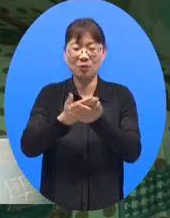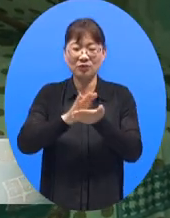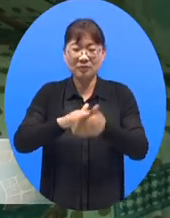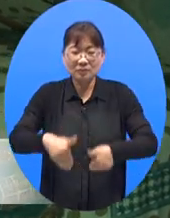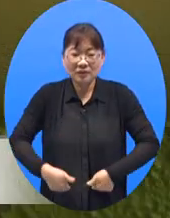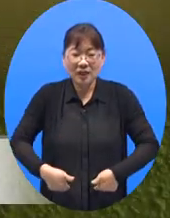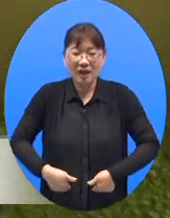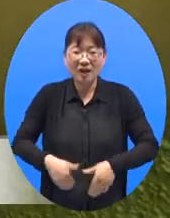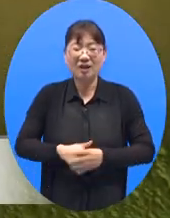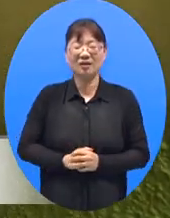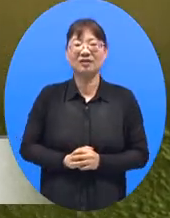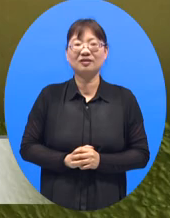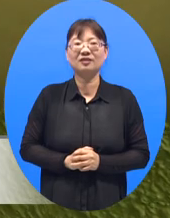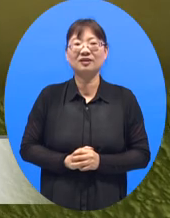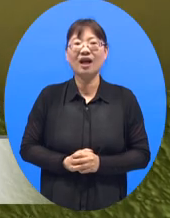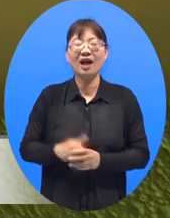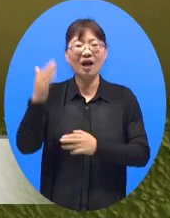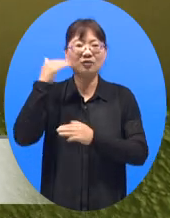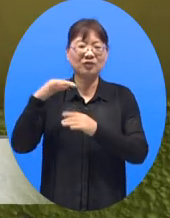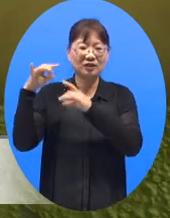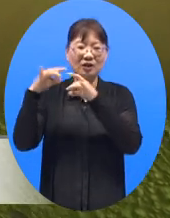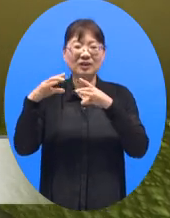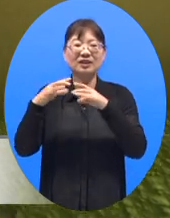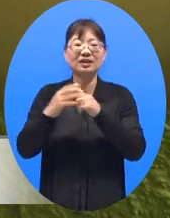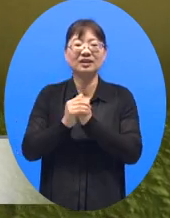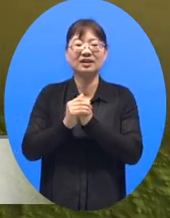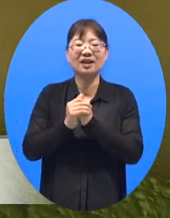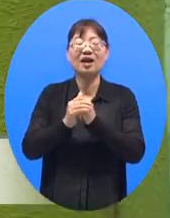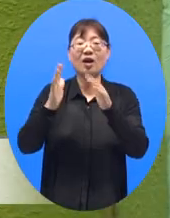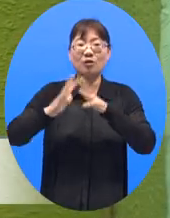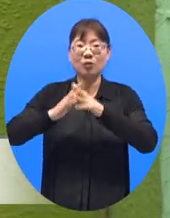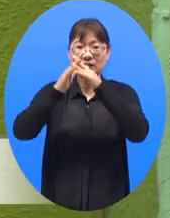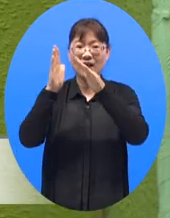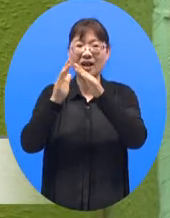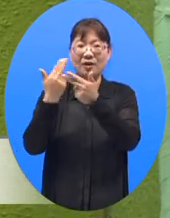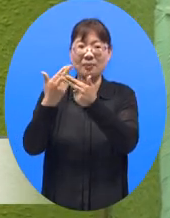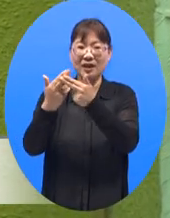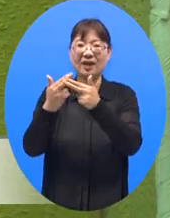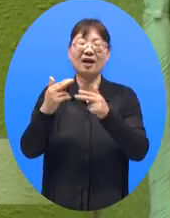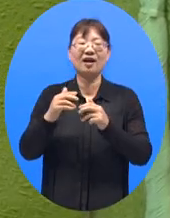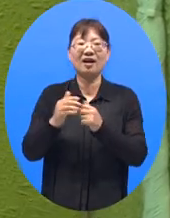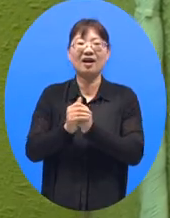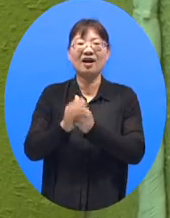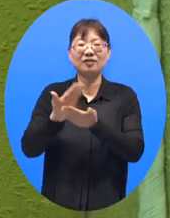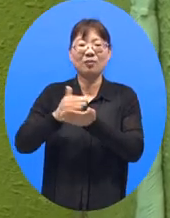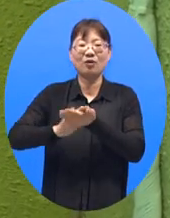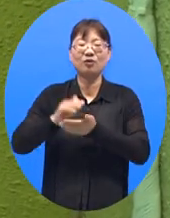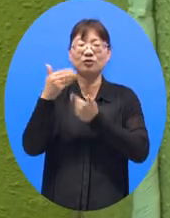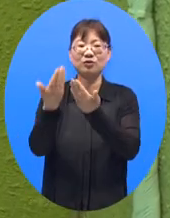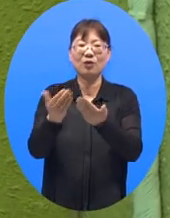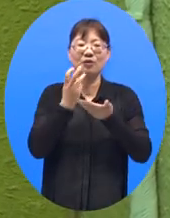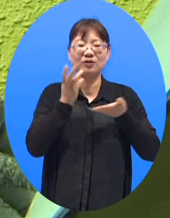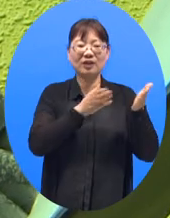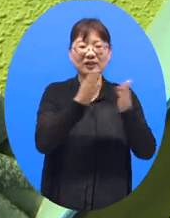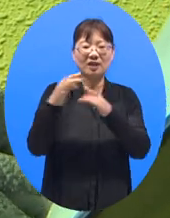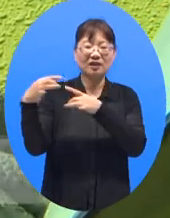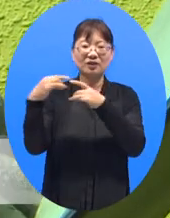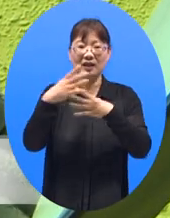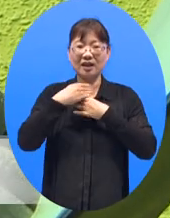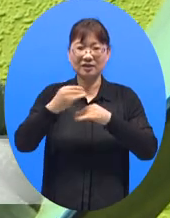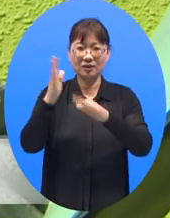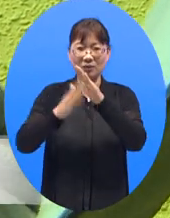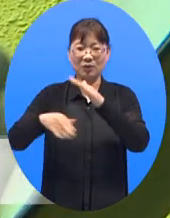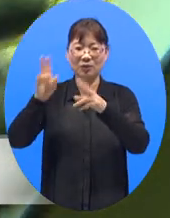경우엔 조치반인 한국전기공사협회가 소규모 전기공사를 담당합니다. 경기도는